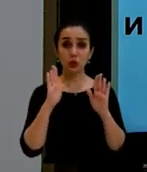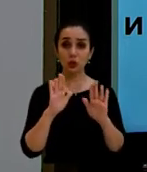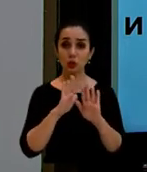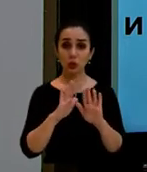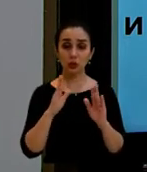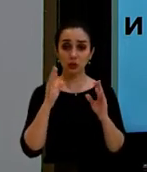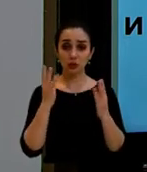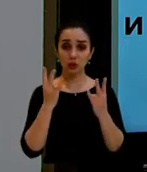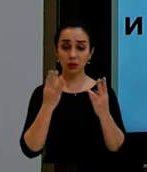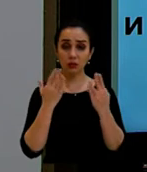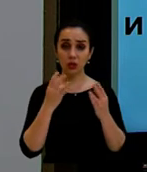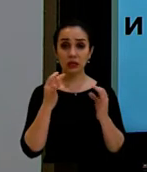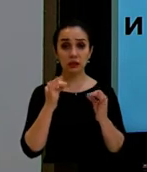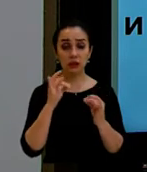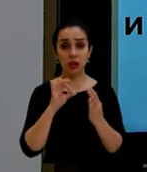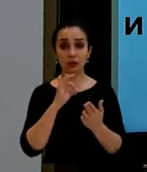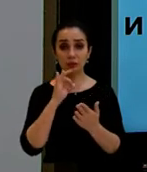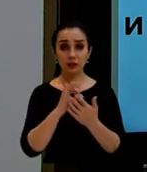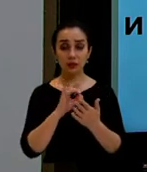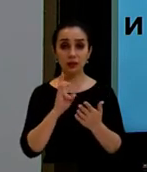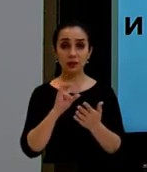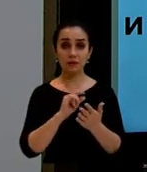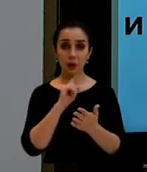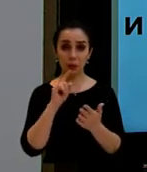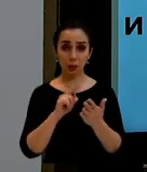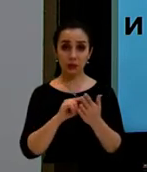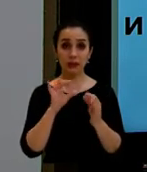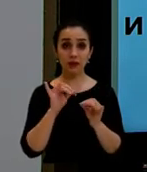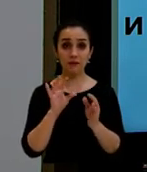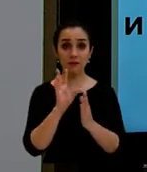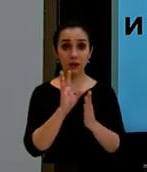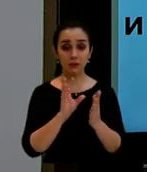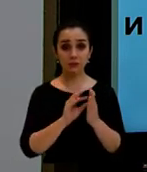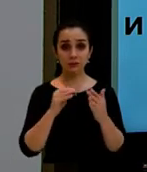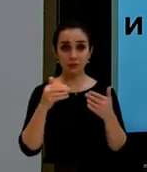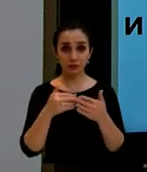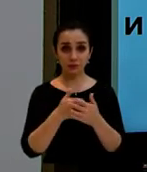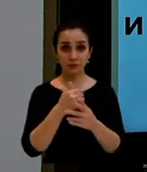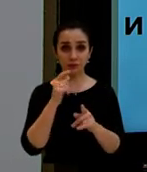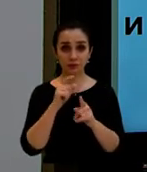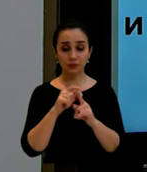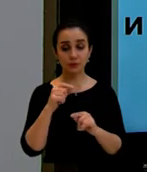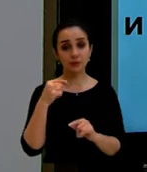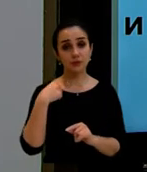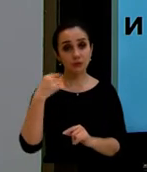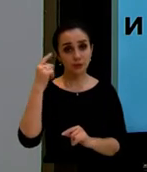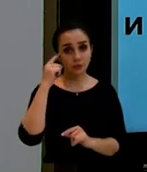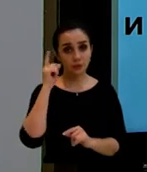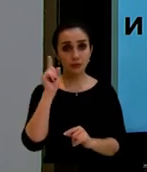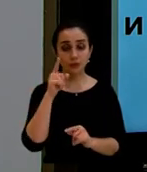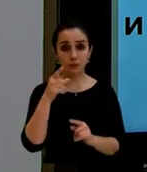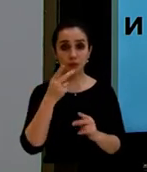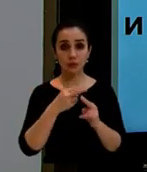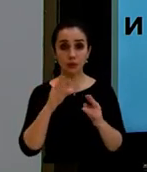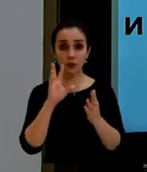будет прочитать, пожалуйста, еще и ответьте на вопросы. И выпишите новые слова. Я думаю, что, выписав